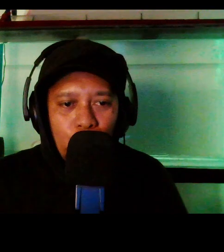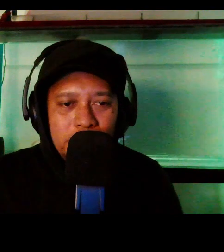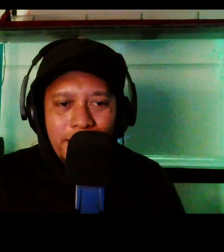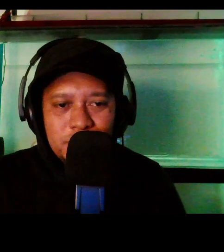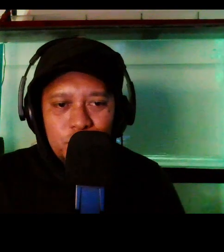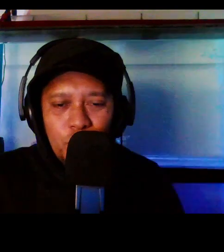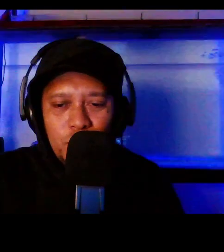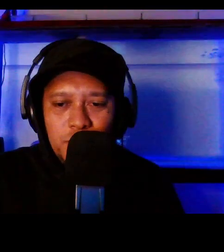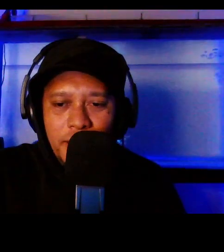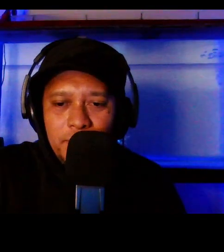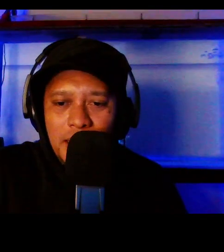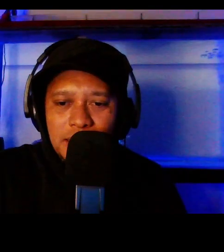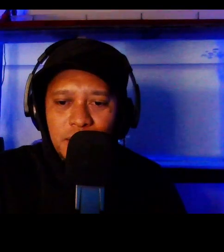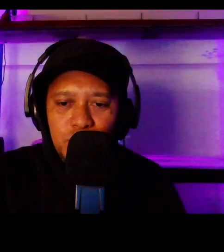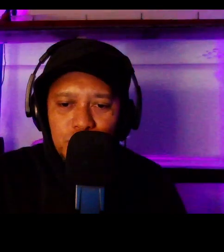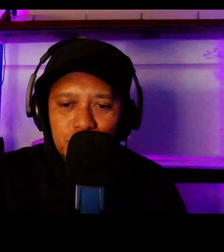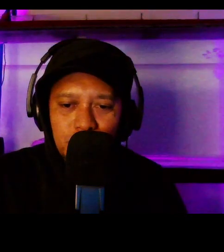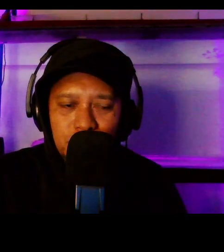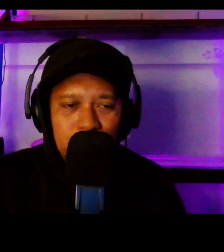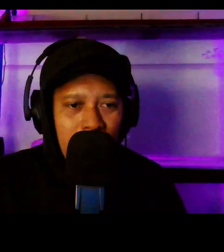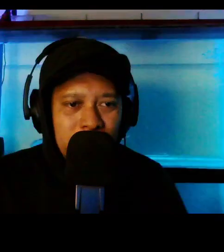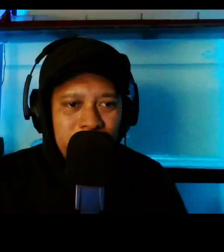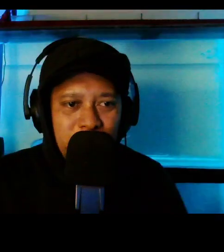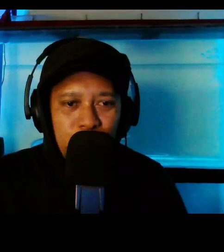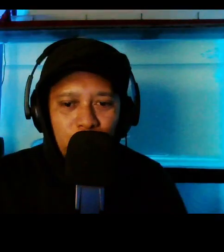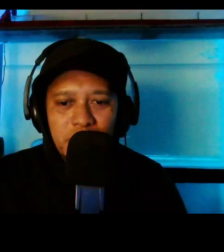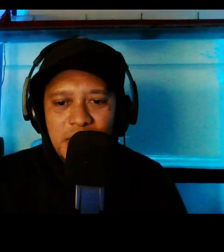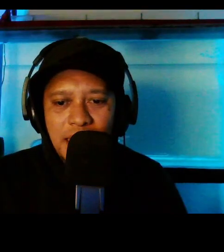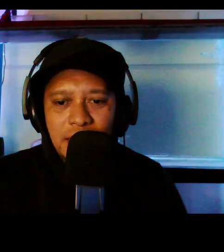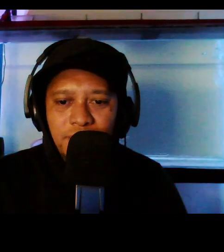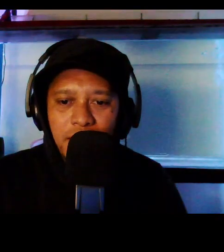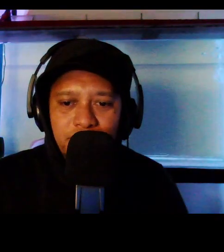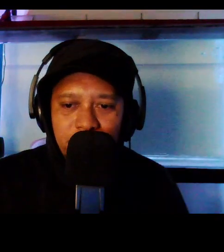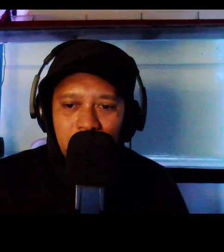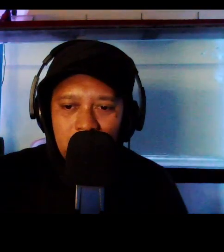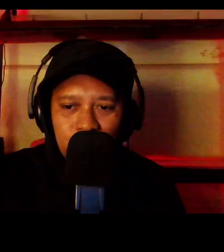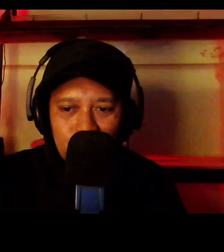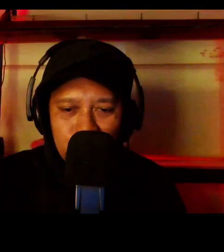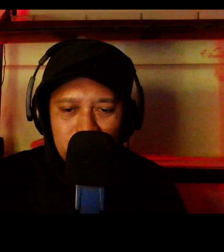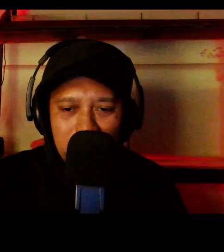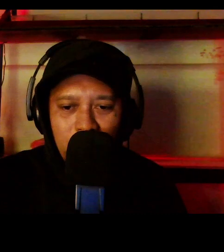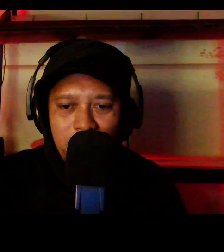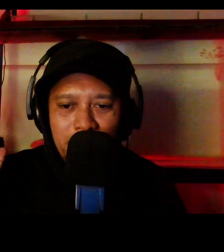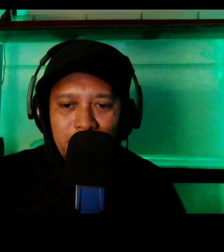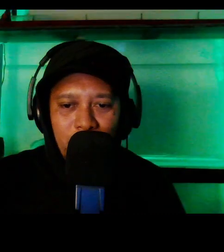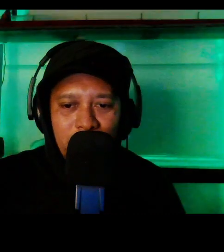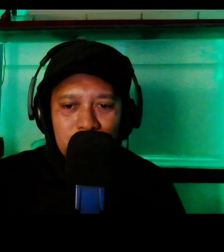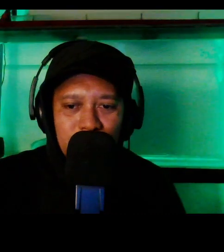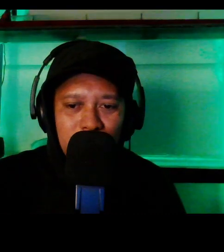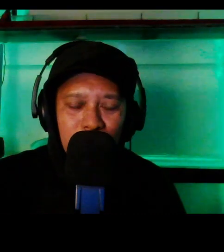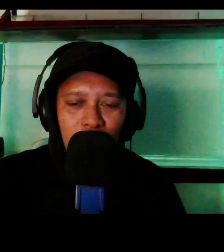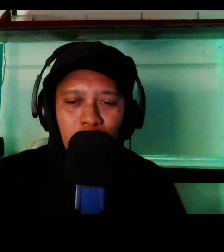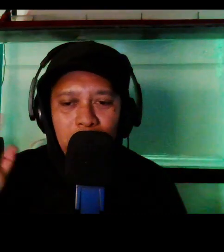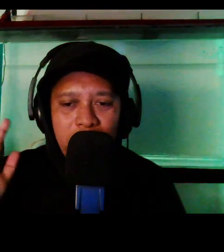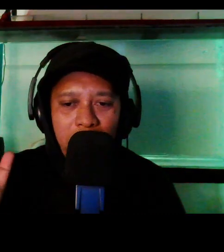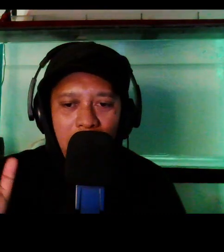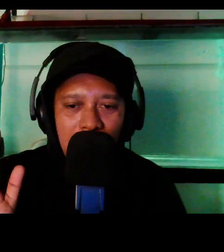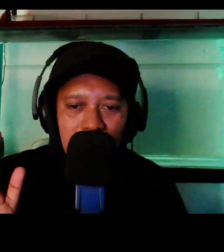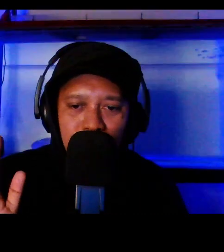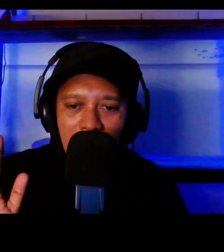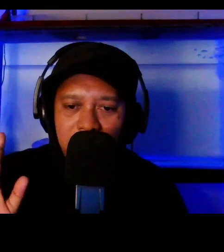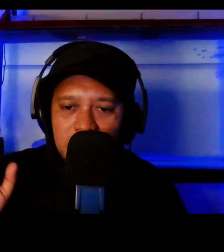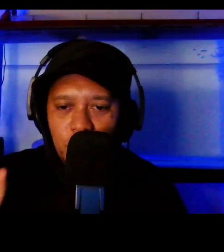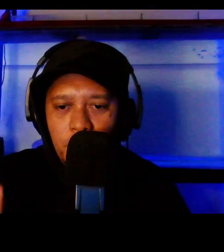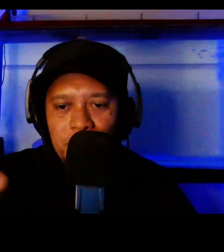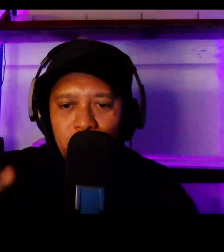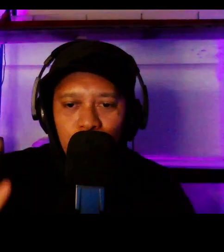Eto, konteksto. Hermin natin yung video ni Channel 5. Kung gusto nyo panoorin nyo po ng buo. Magre-react lang